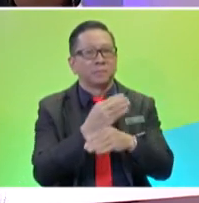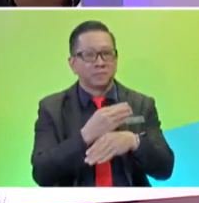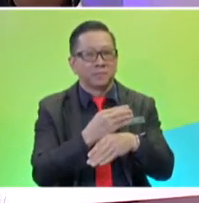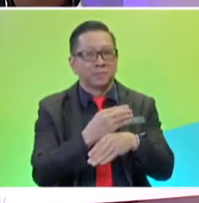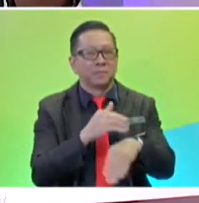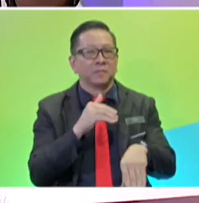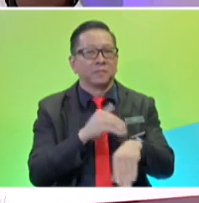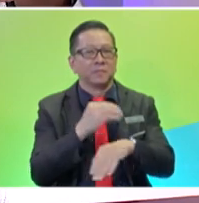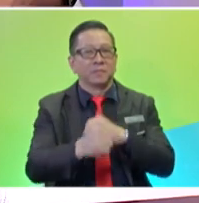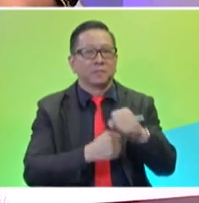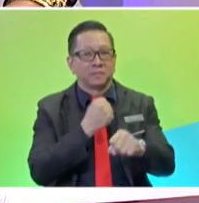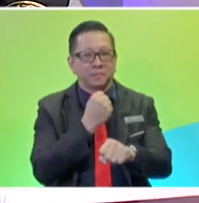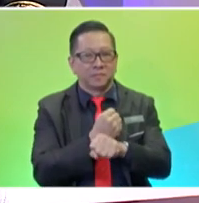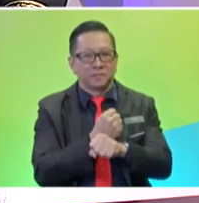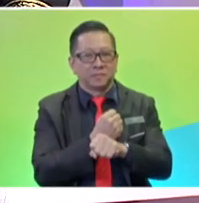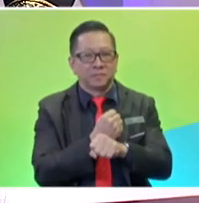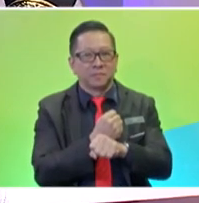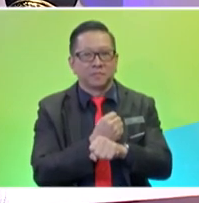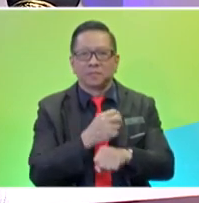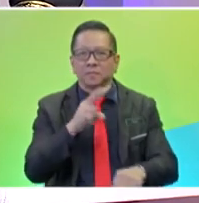pada tahun 2001